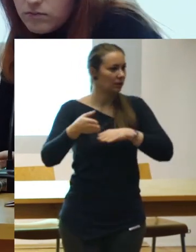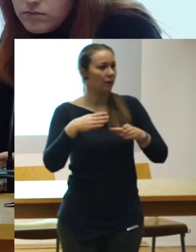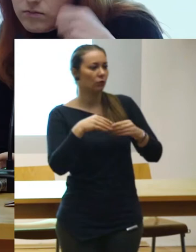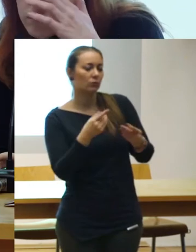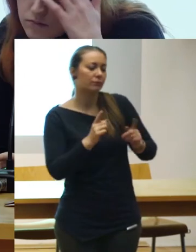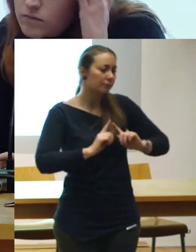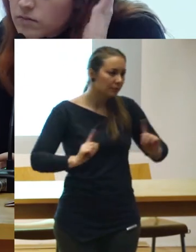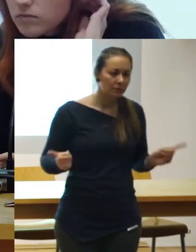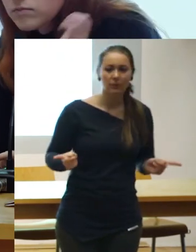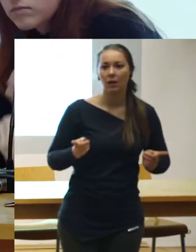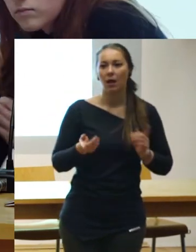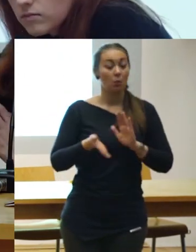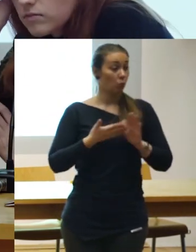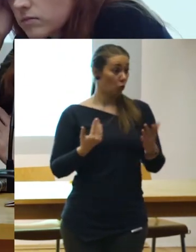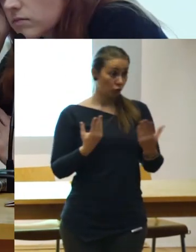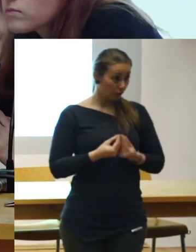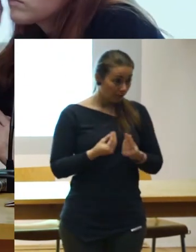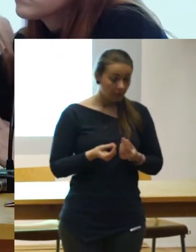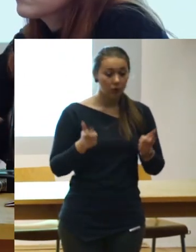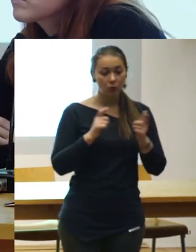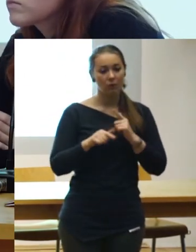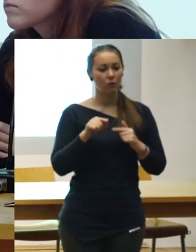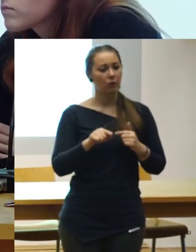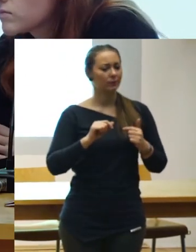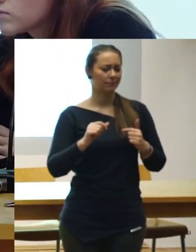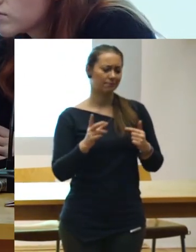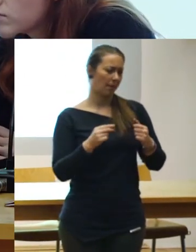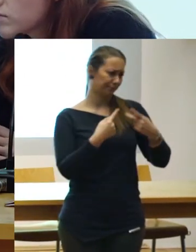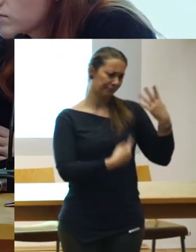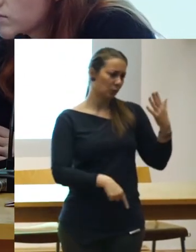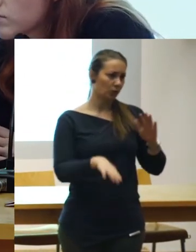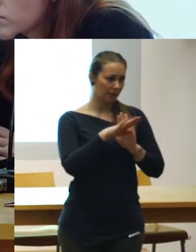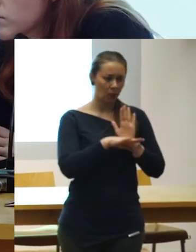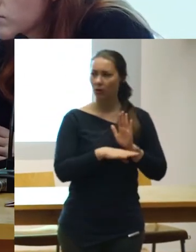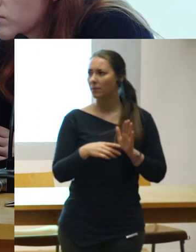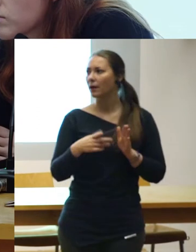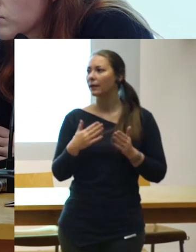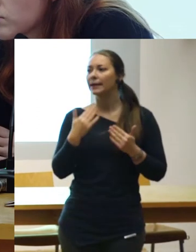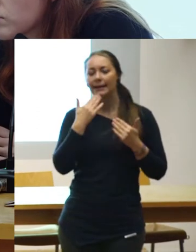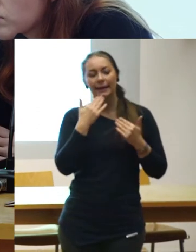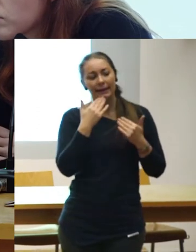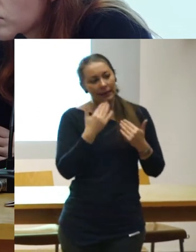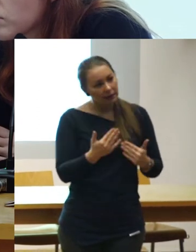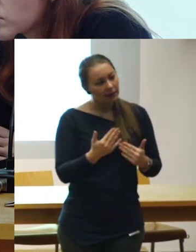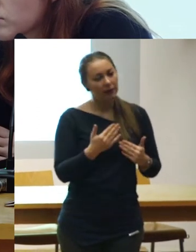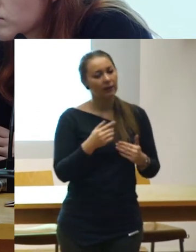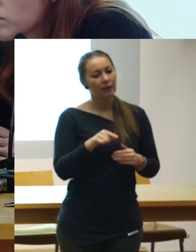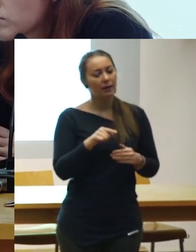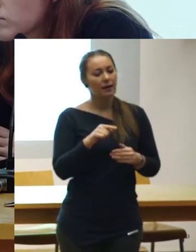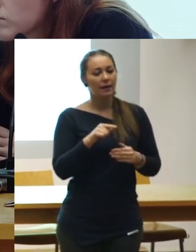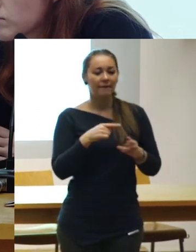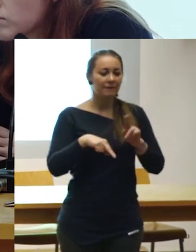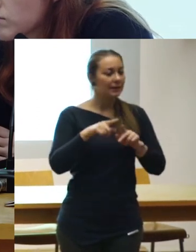proč to říkám, je to, že tady ten program a spoustu dalších programů nám dovolují právě se více zaměřit